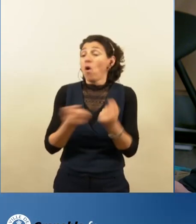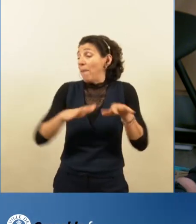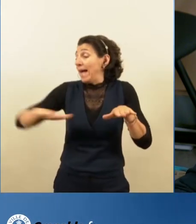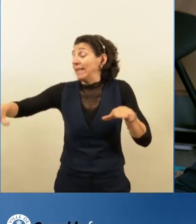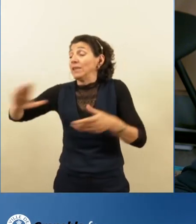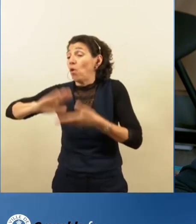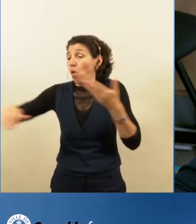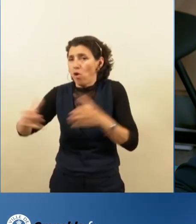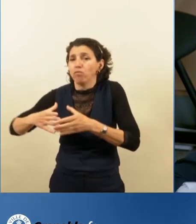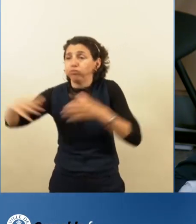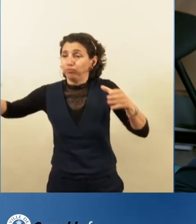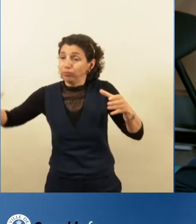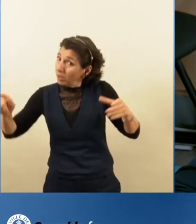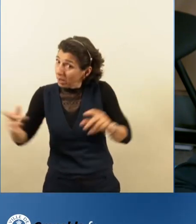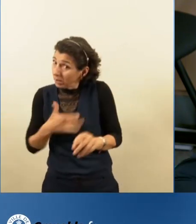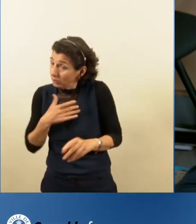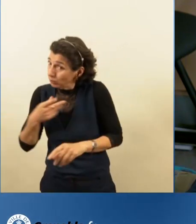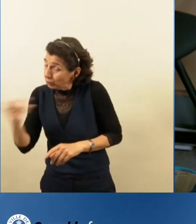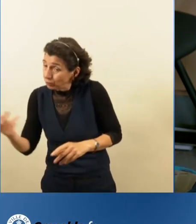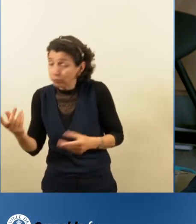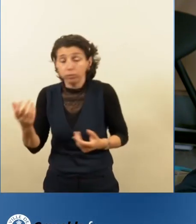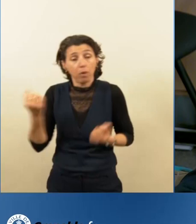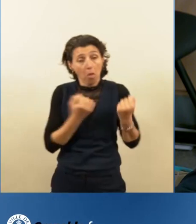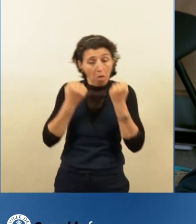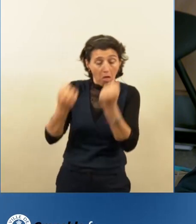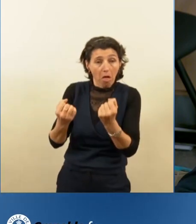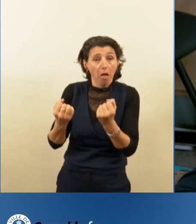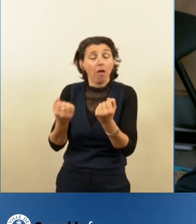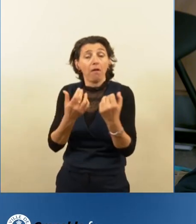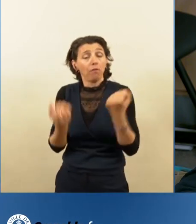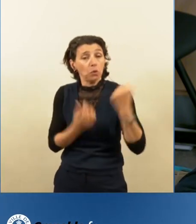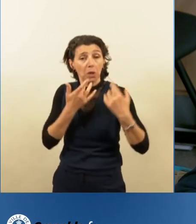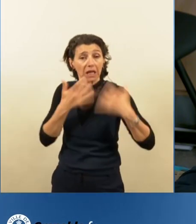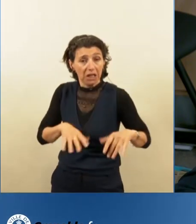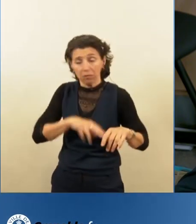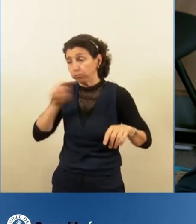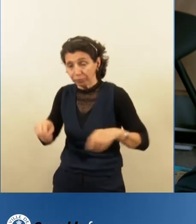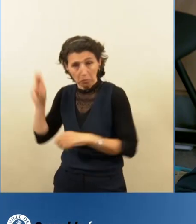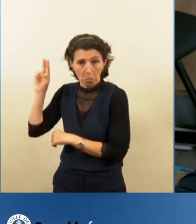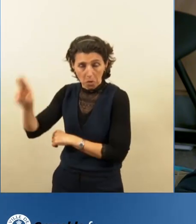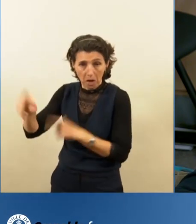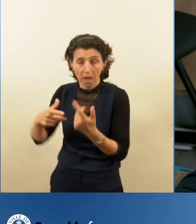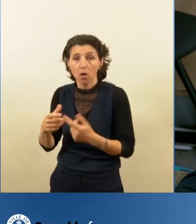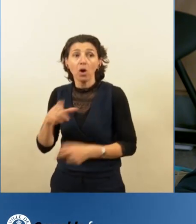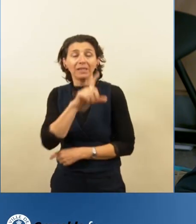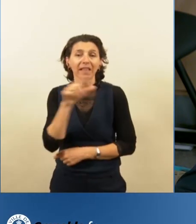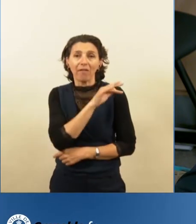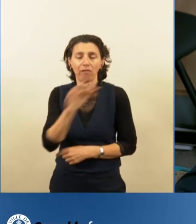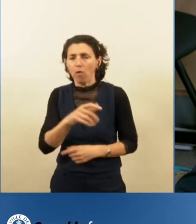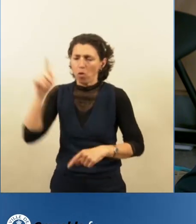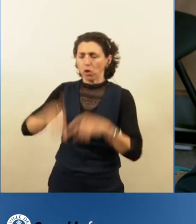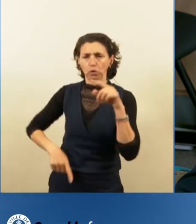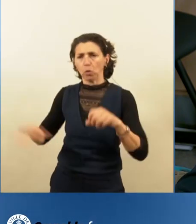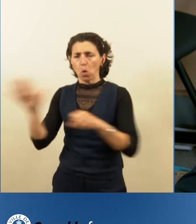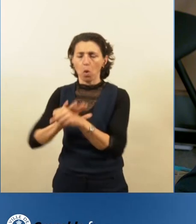importants pour que les gens puissent ensuite poser leur véhicule et ensuite avancer plutôt que de dire zf1 interdiction absolue et changer de voiture parce que